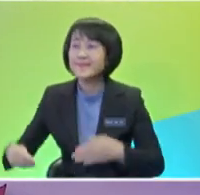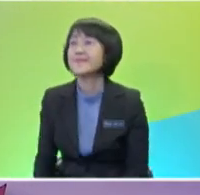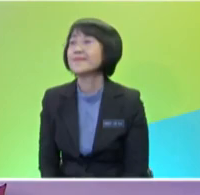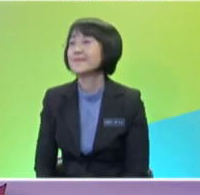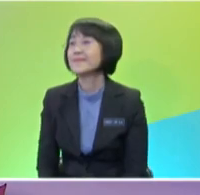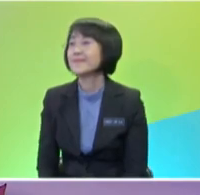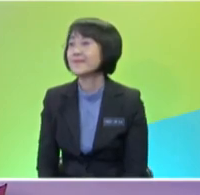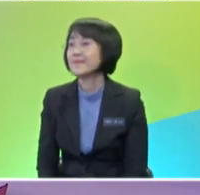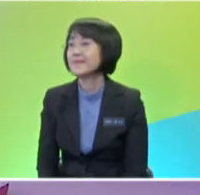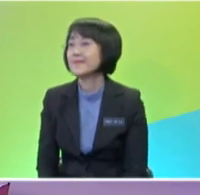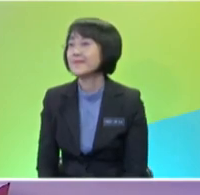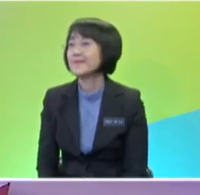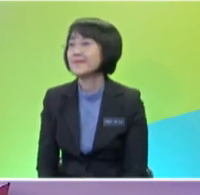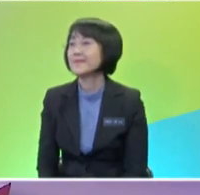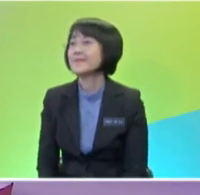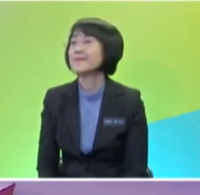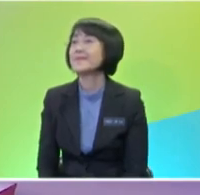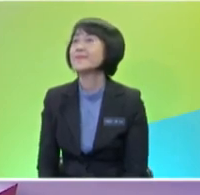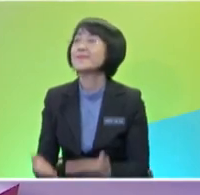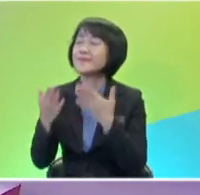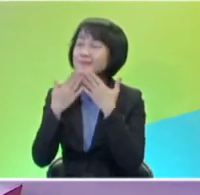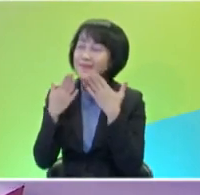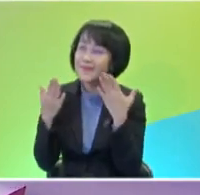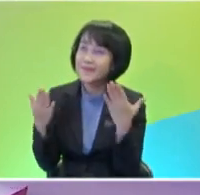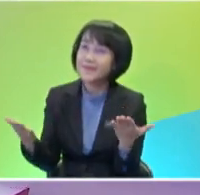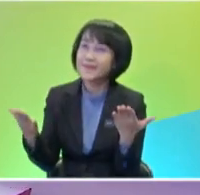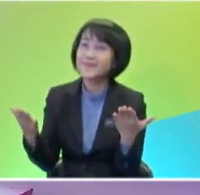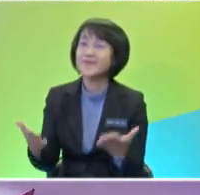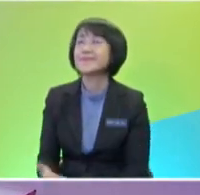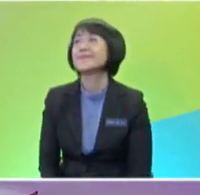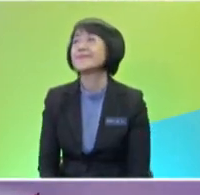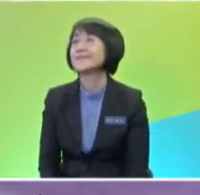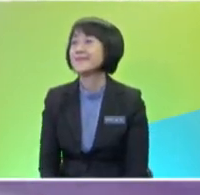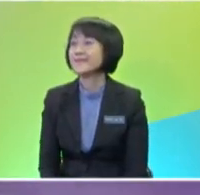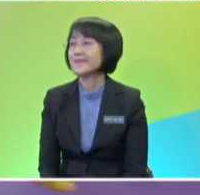Oke jumpa lagi Assalamualaikum